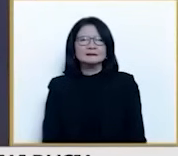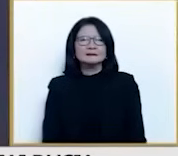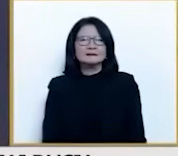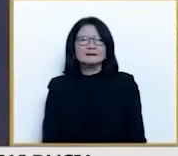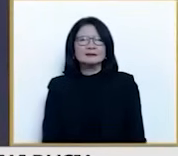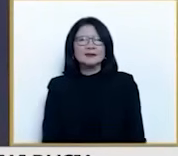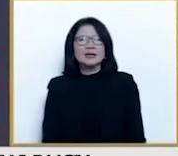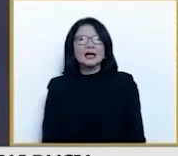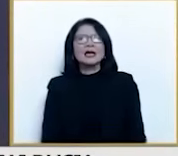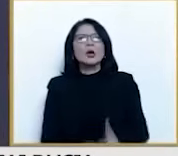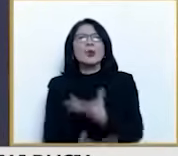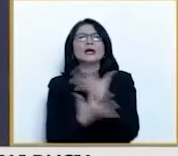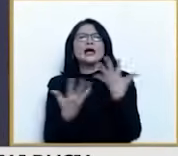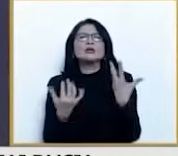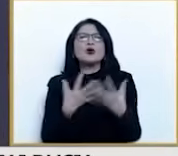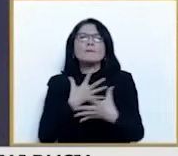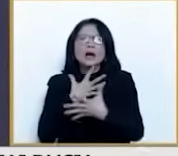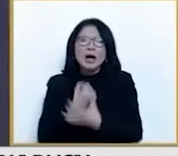Sebagai warga itu mengharapkan